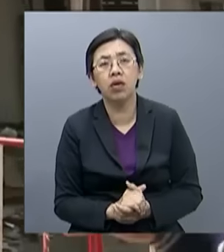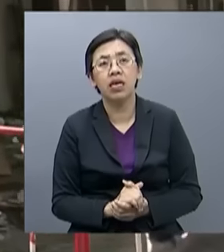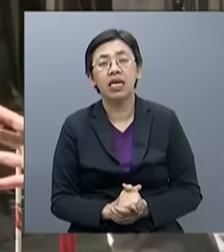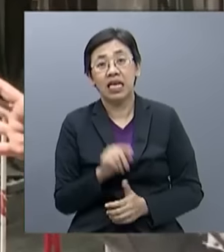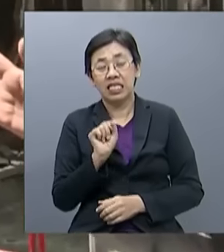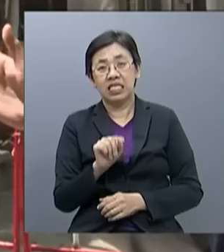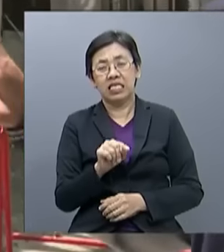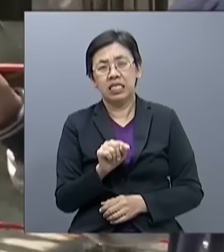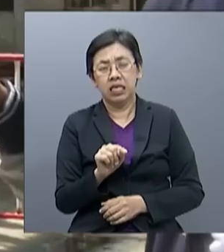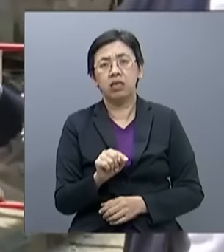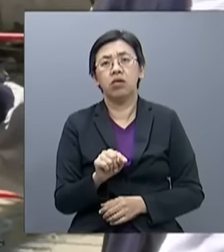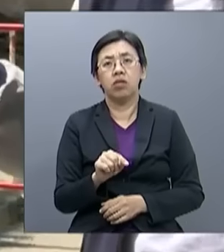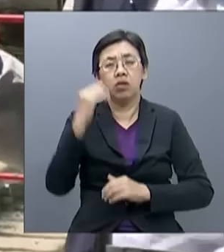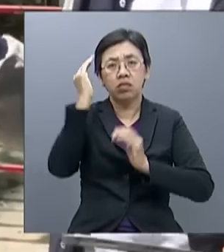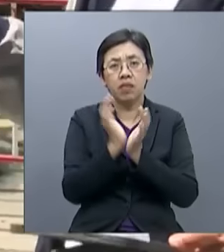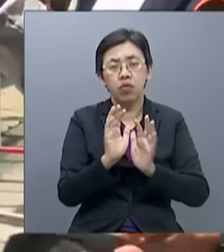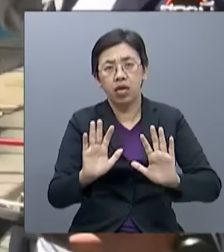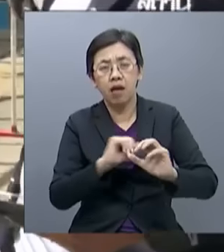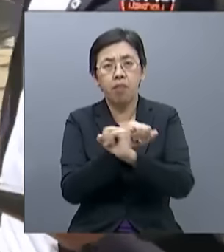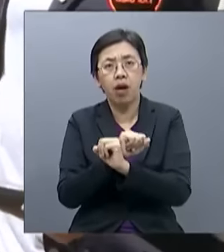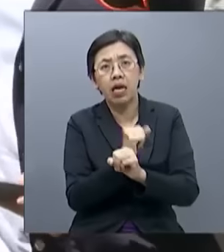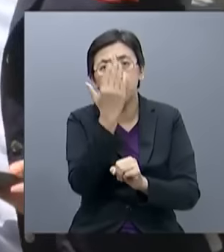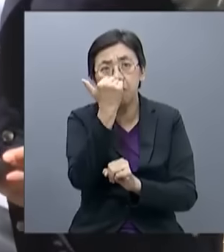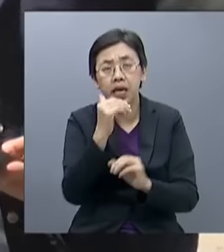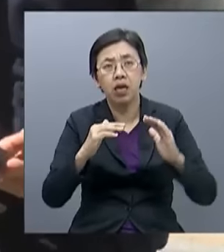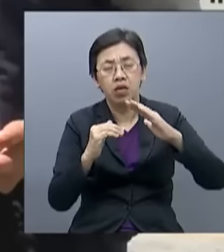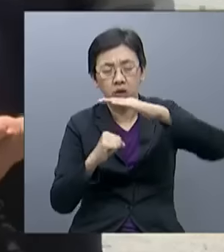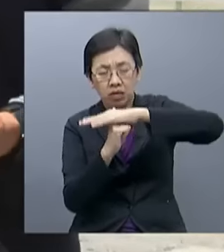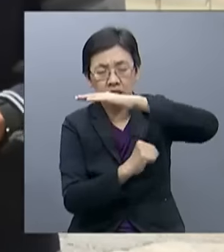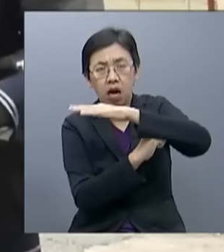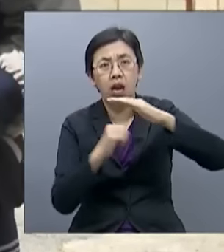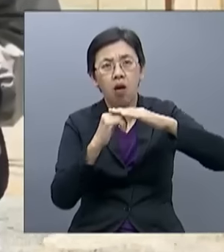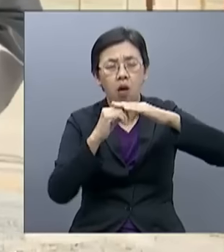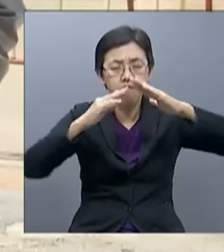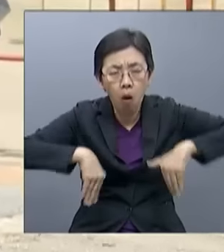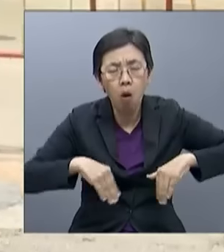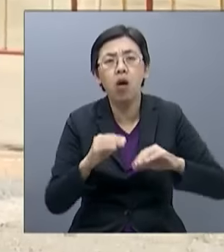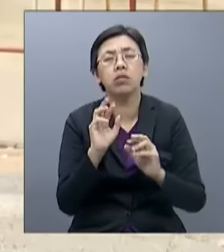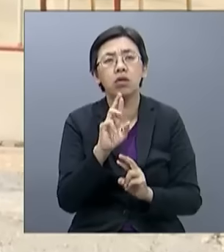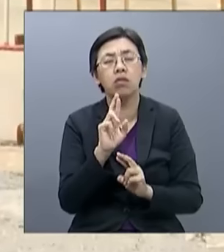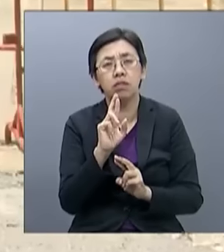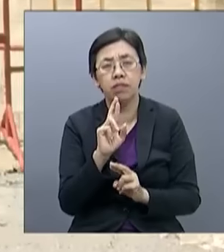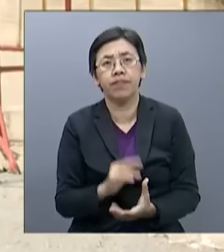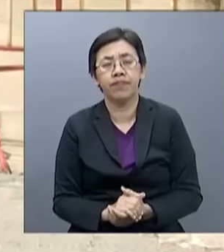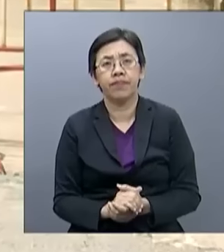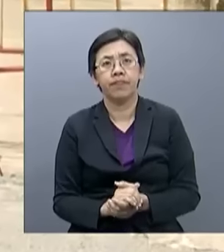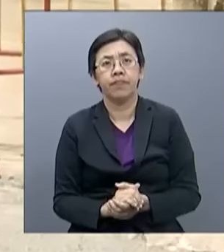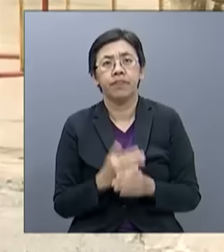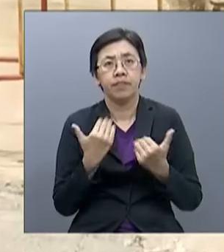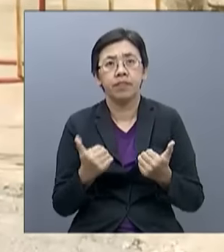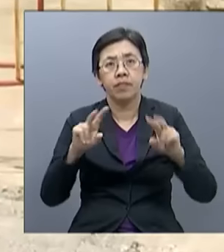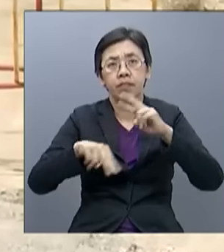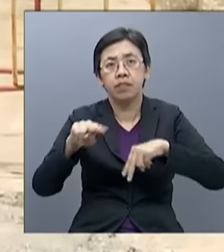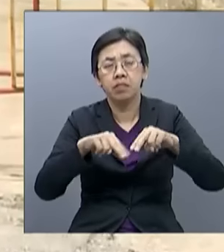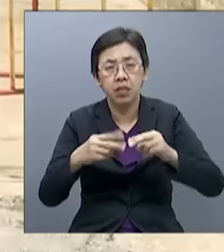ณนี้เจ้าหน้าที่ยังคงกันไว้นะคะเพราะเกรงว่าในส่วนของโครงสร้างบ้านนั้นอาจจะพังคลื่นลงมานะคะโดยหลังจากนี้ก็จะมีการสำรวจ